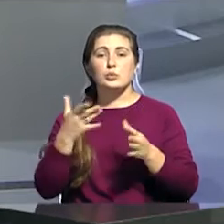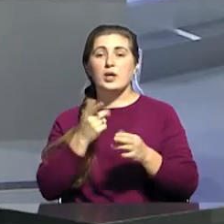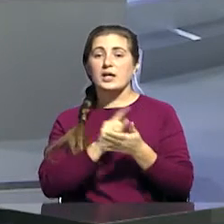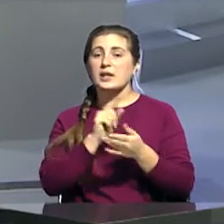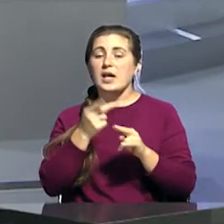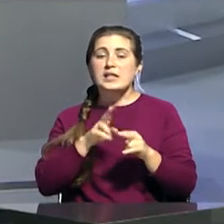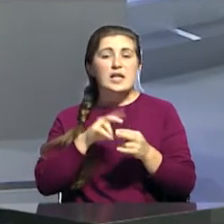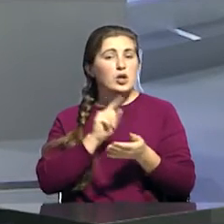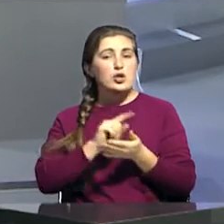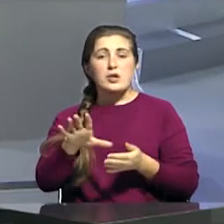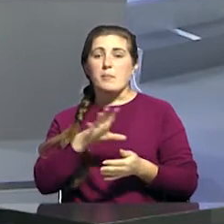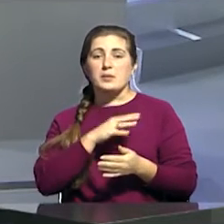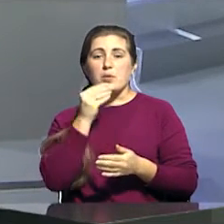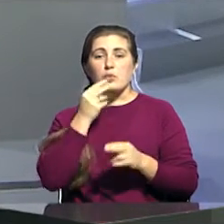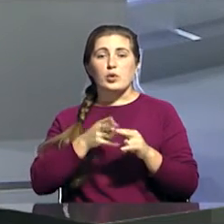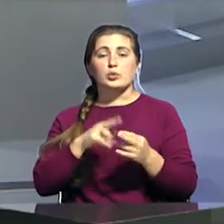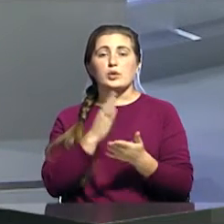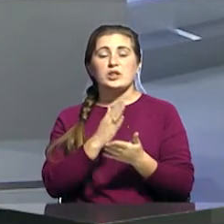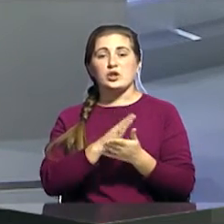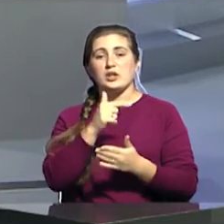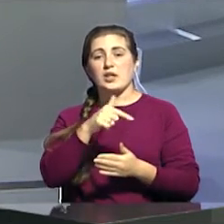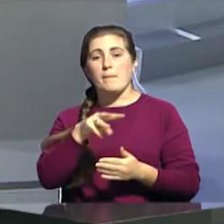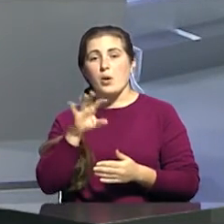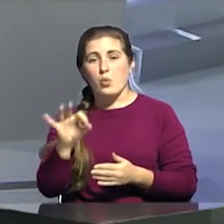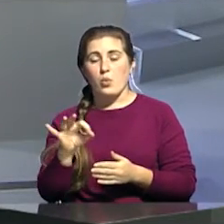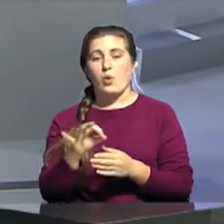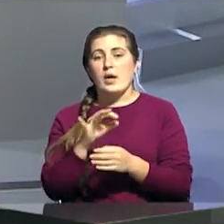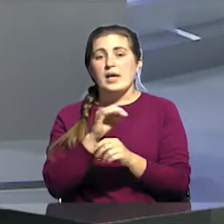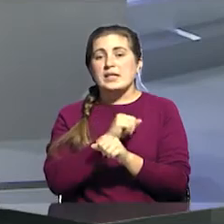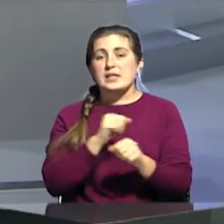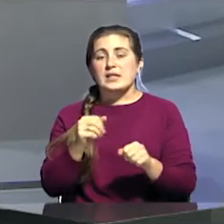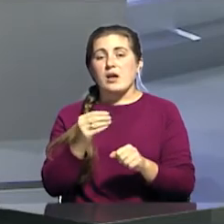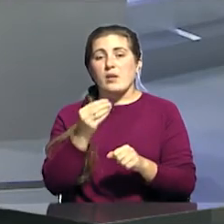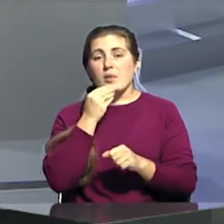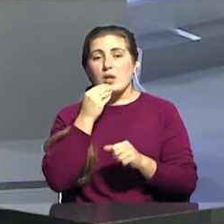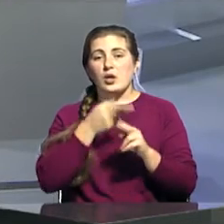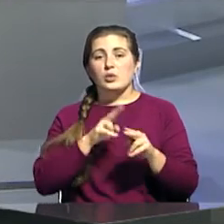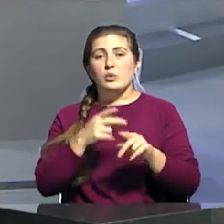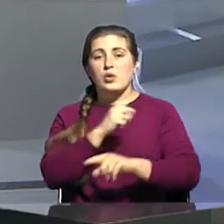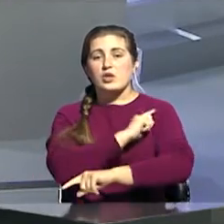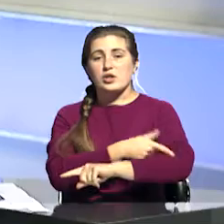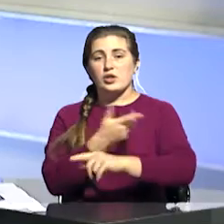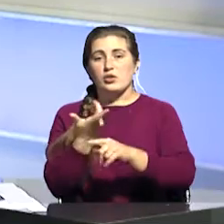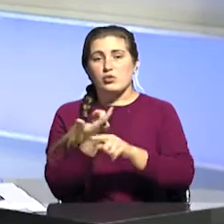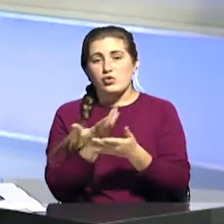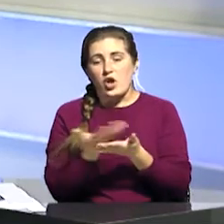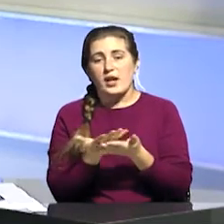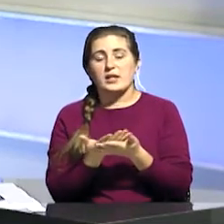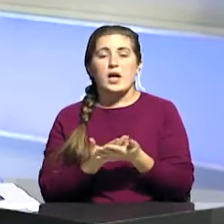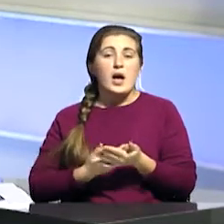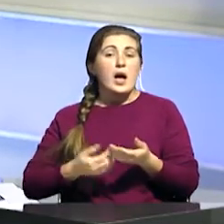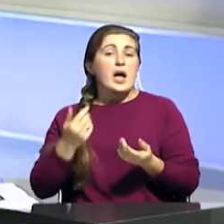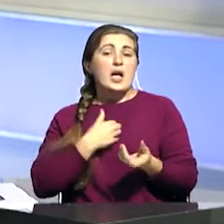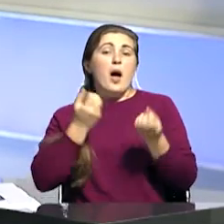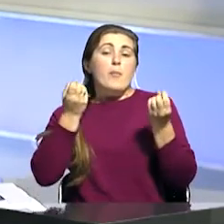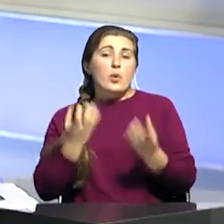быть продукты, которые содержат ГМО. Это не должны быть продукты, которые сильно жареные. Сергей Иванович, я просто веду